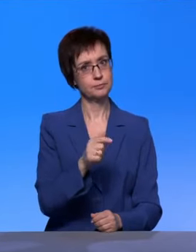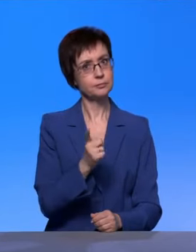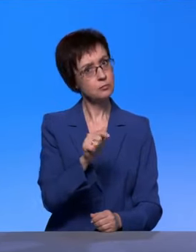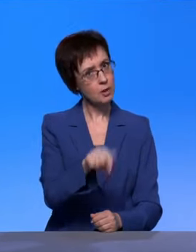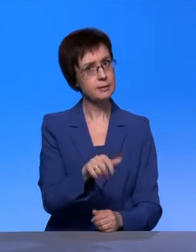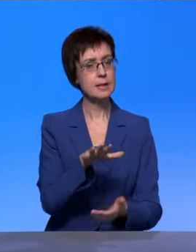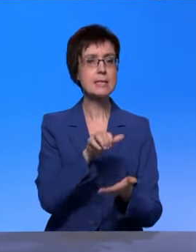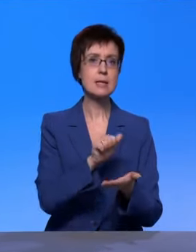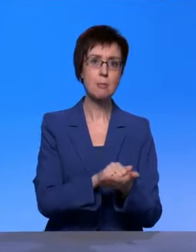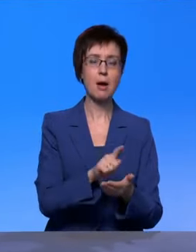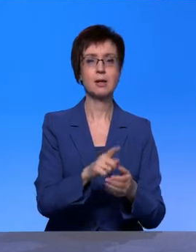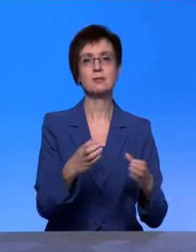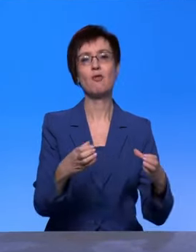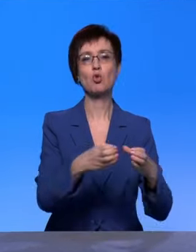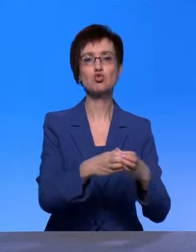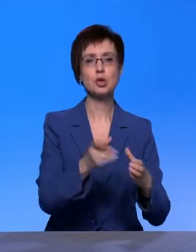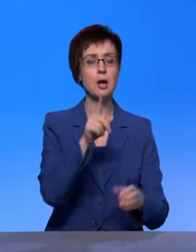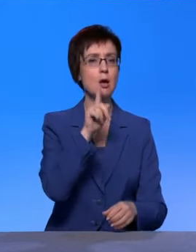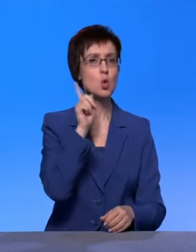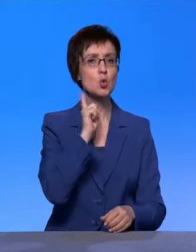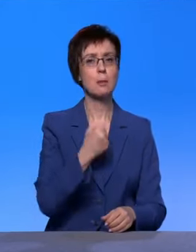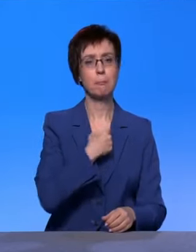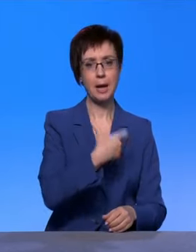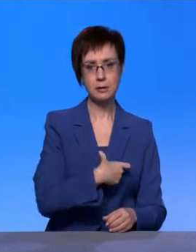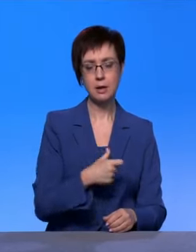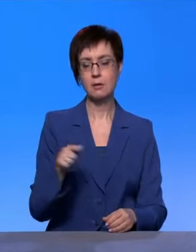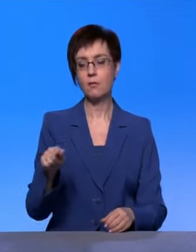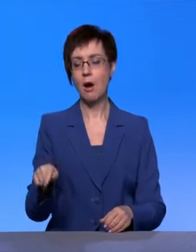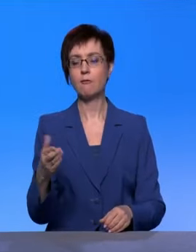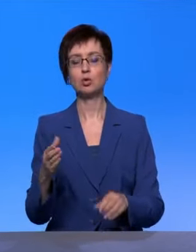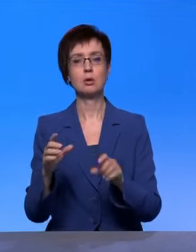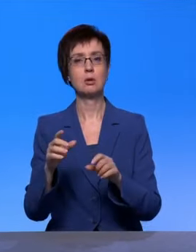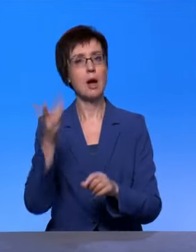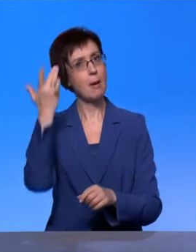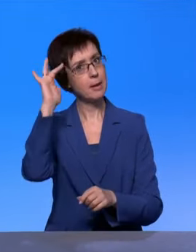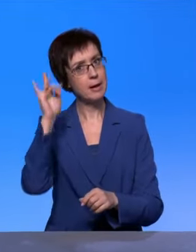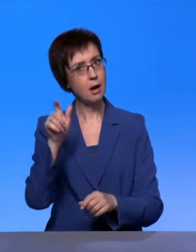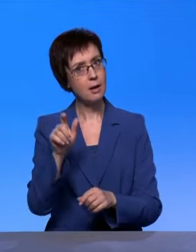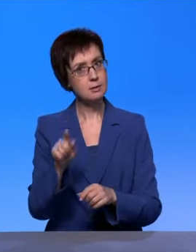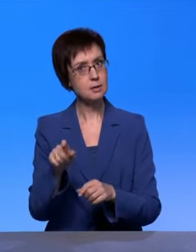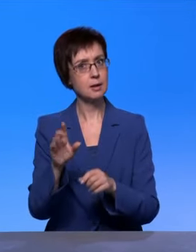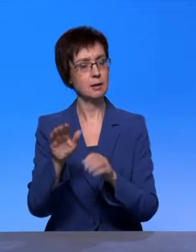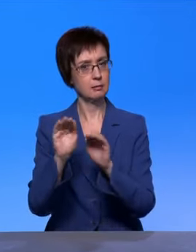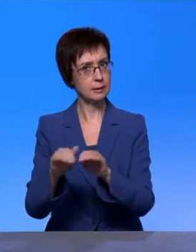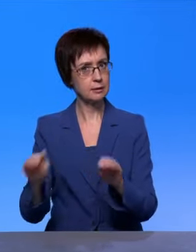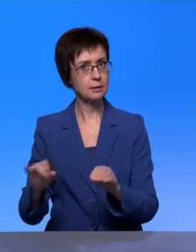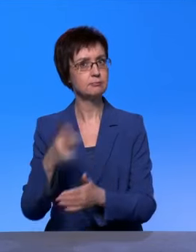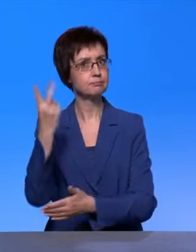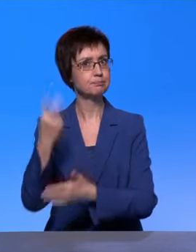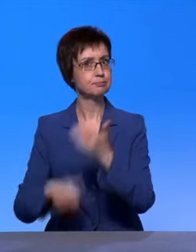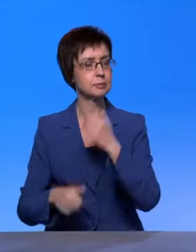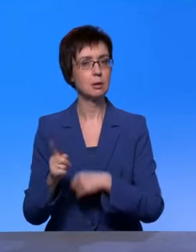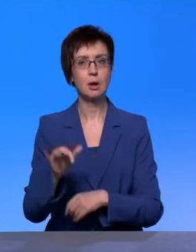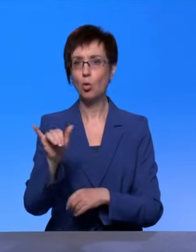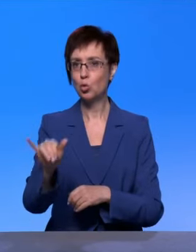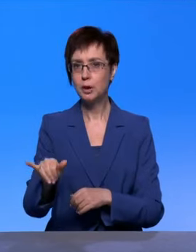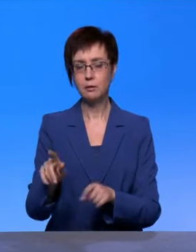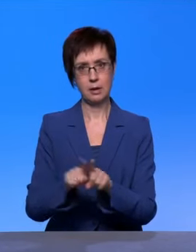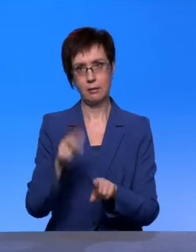или школьники Африки, они проиграли, потому что у них не было этих навыков. И мне всегда казалось, что наши-то школьники,